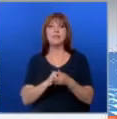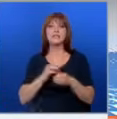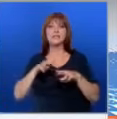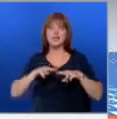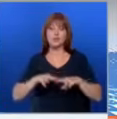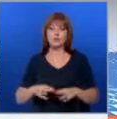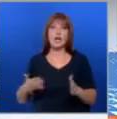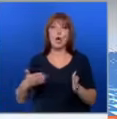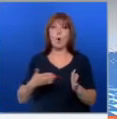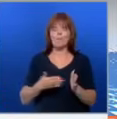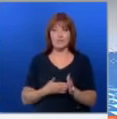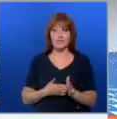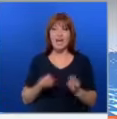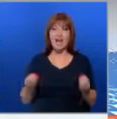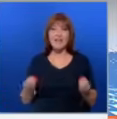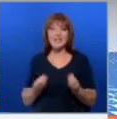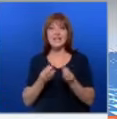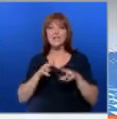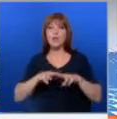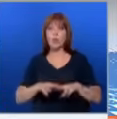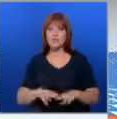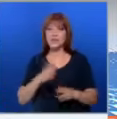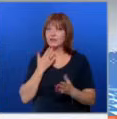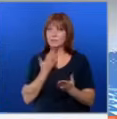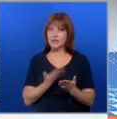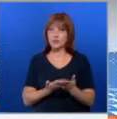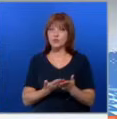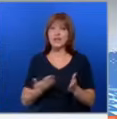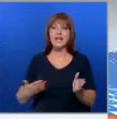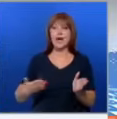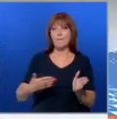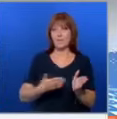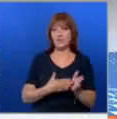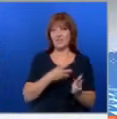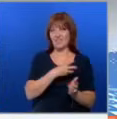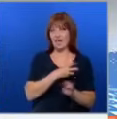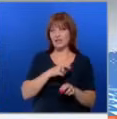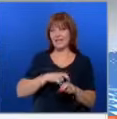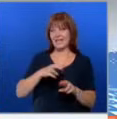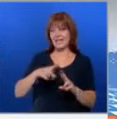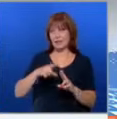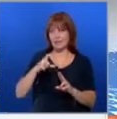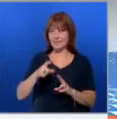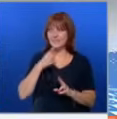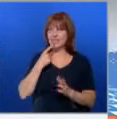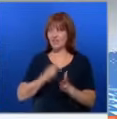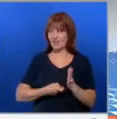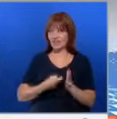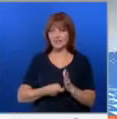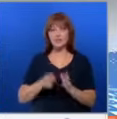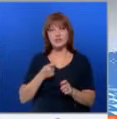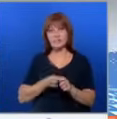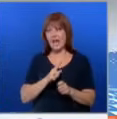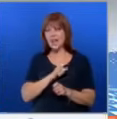опозиция. Възраждане сега. Те остават на предложението си за анти-ГЕРБ и ДПС коалиция. Твърдят, че са водили